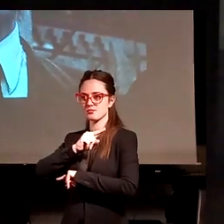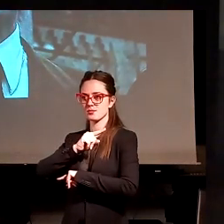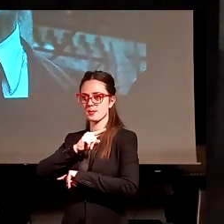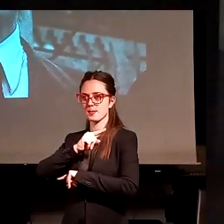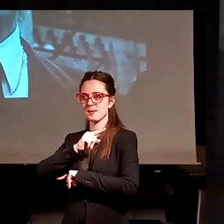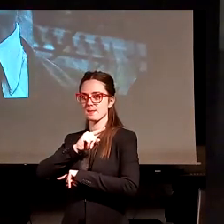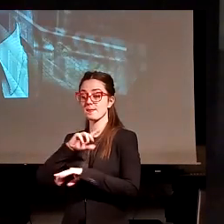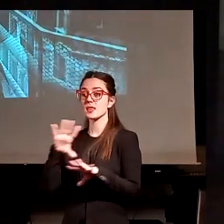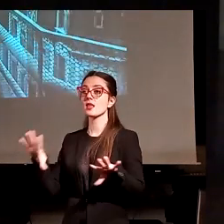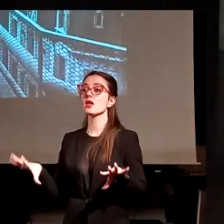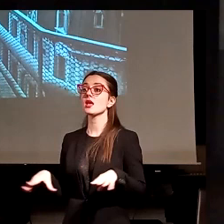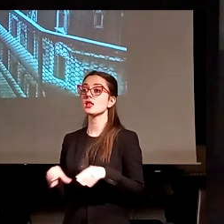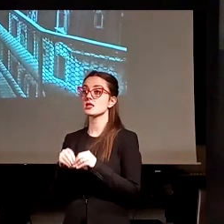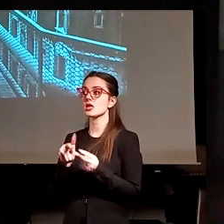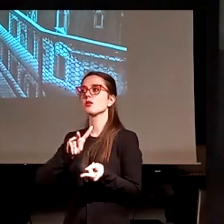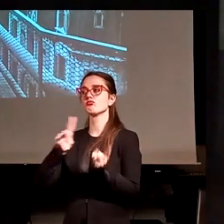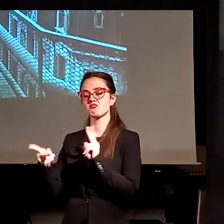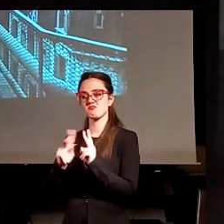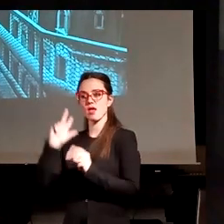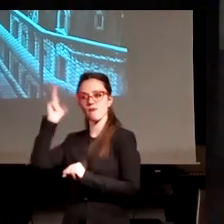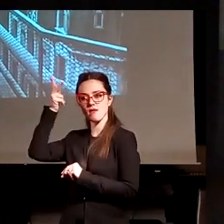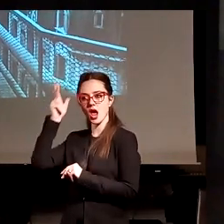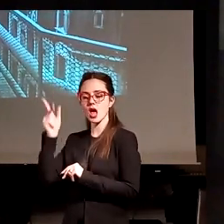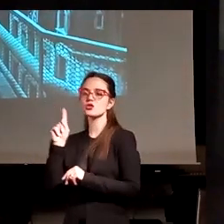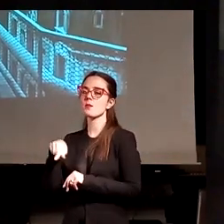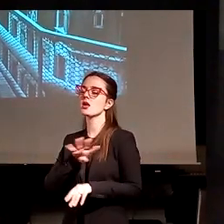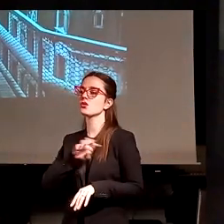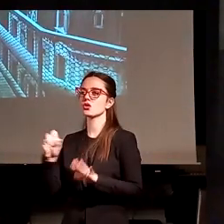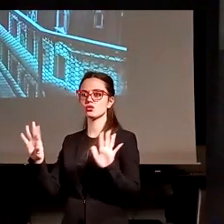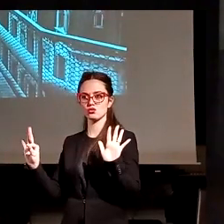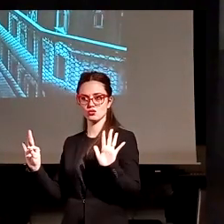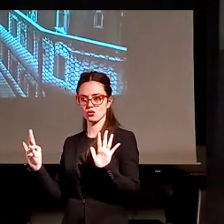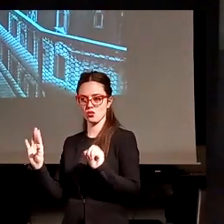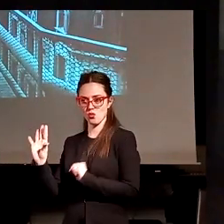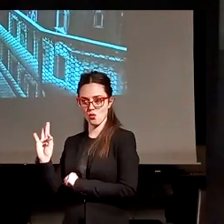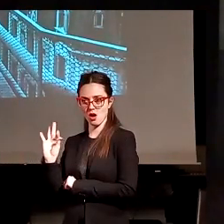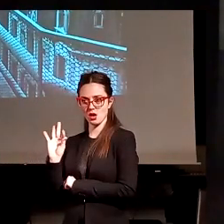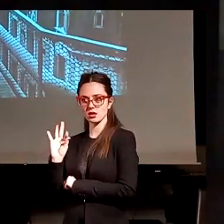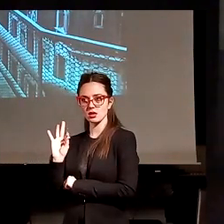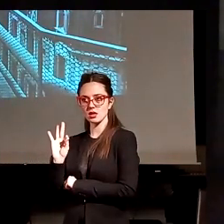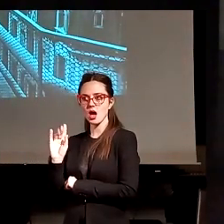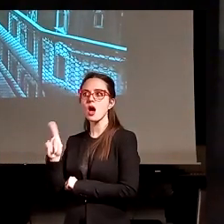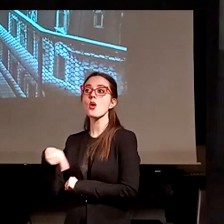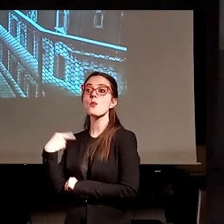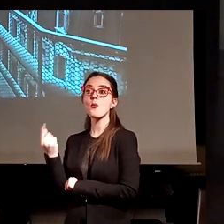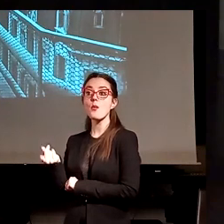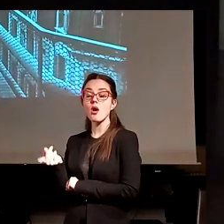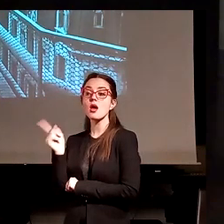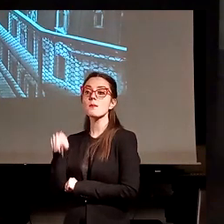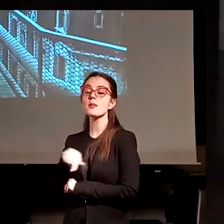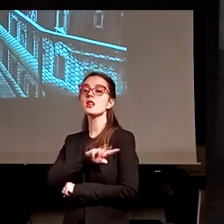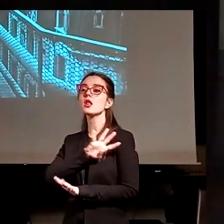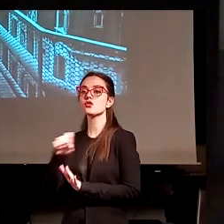inizierà e si è tradotto in francia negli anni cinquanta e diciamo nel 61 riceve il premio